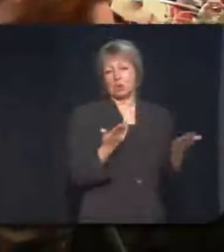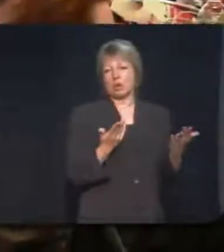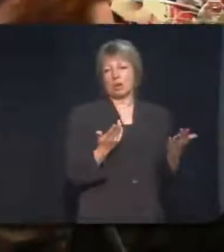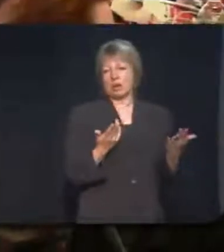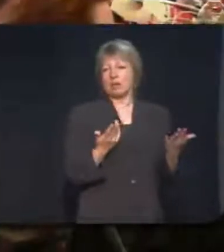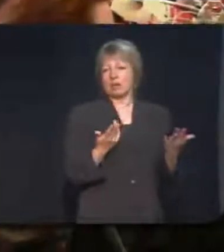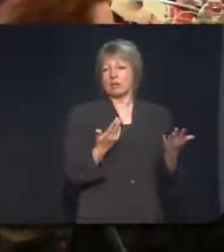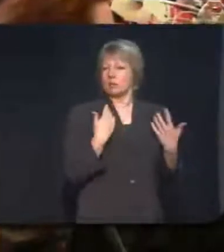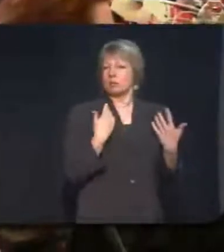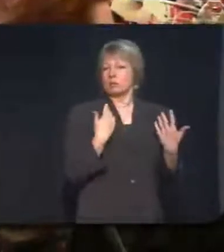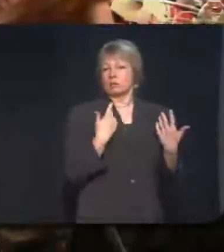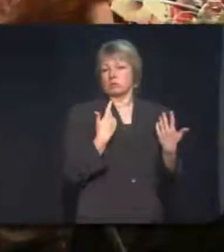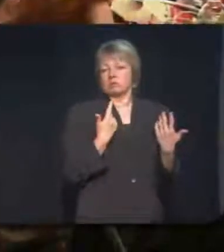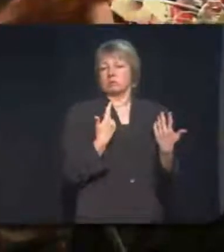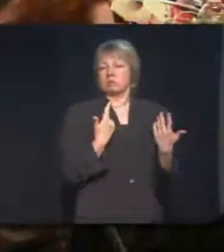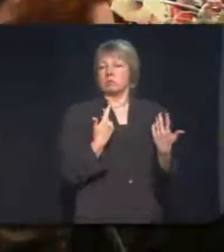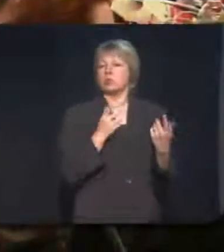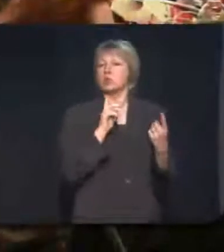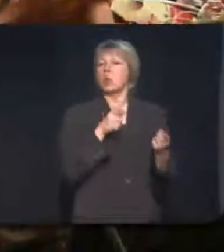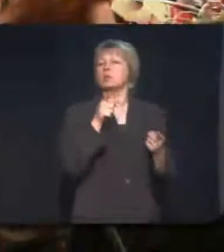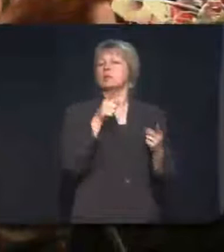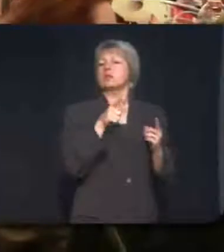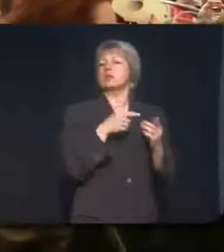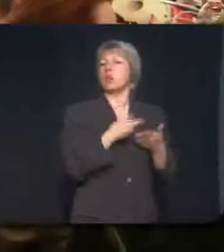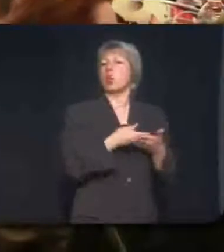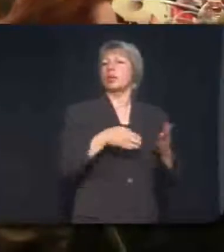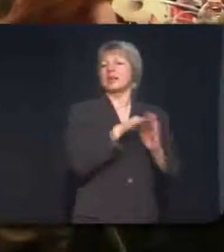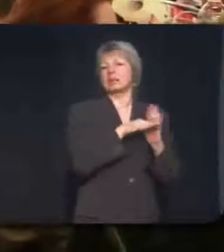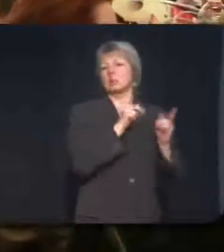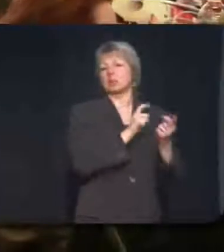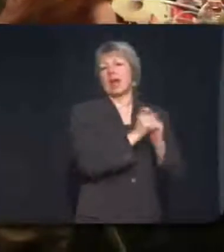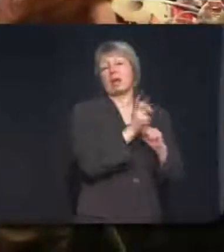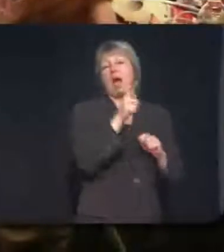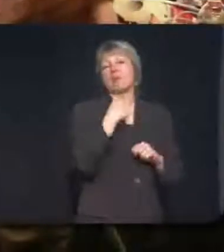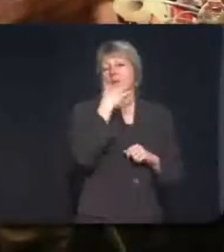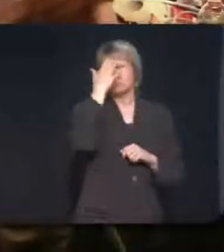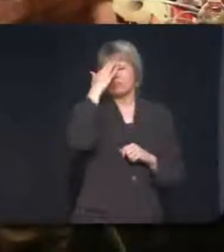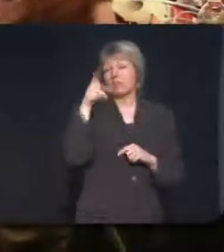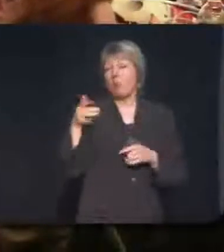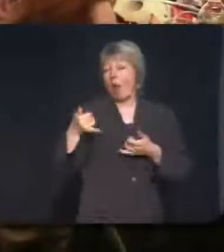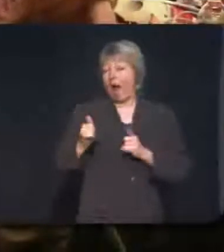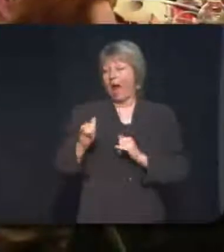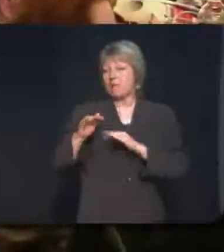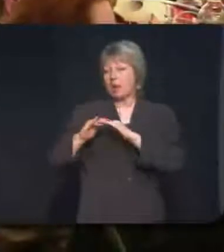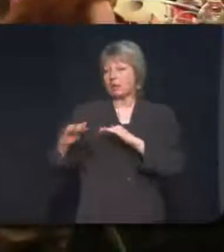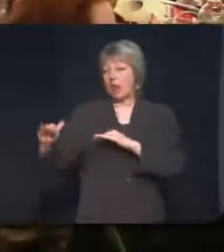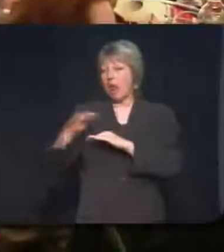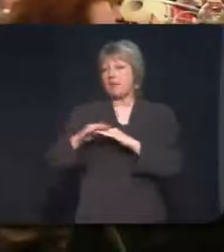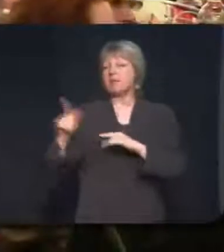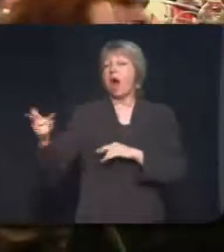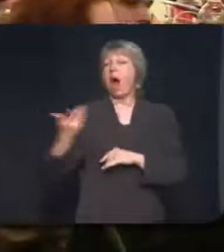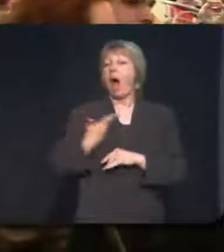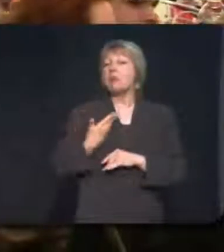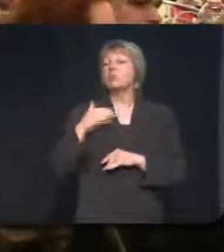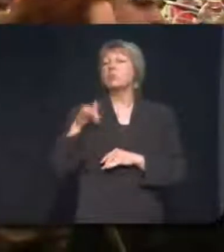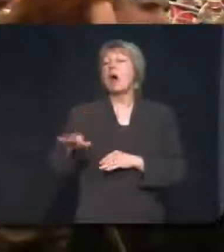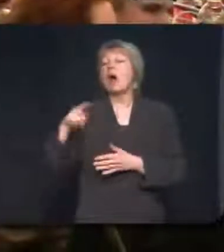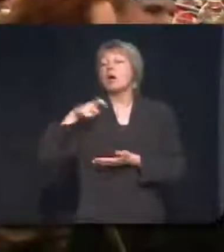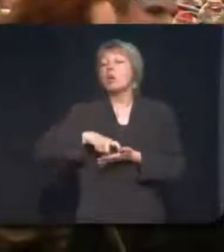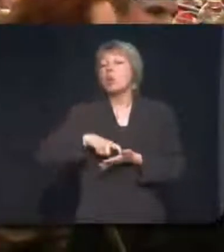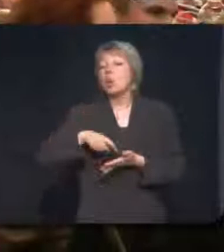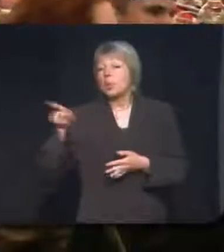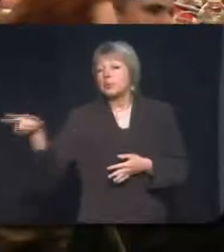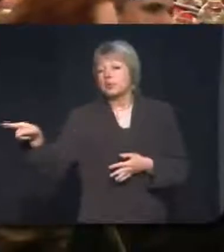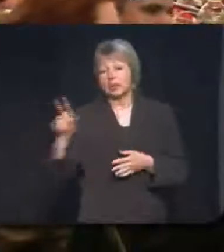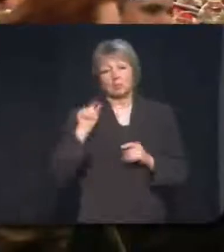dass Armut in den Heimatländern einen Grund hat und wir lösen